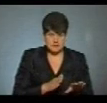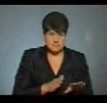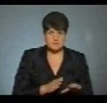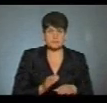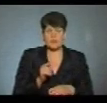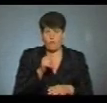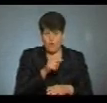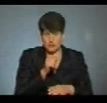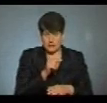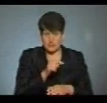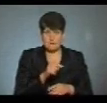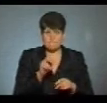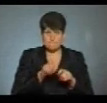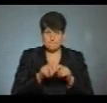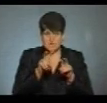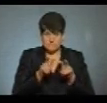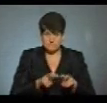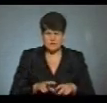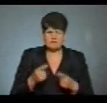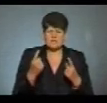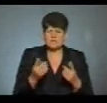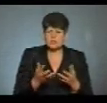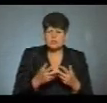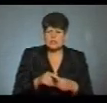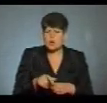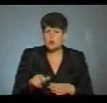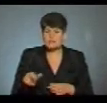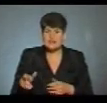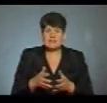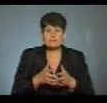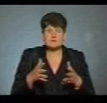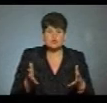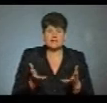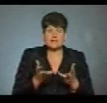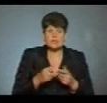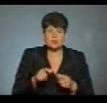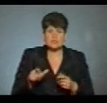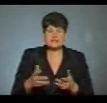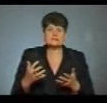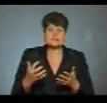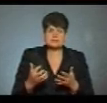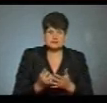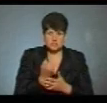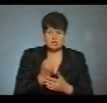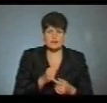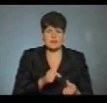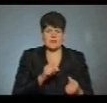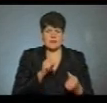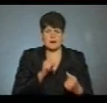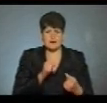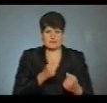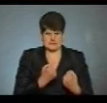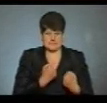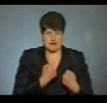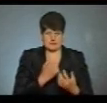і вони обстежили величезну кількість людей, і в більшої кількості людей виявили цей антитіла до коронавірусу,